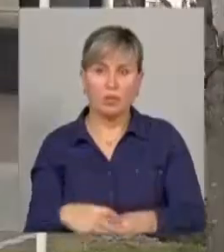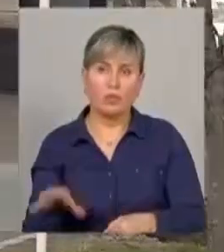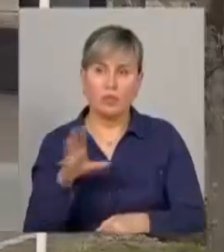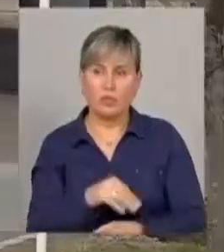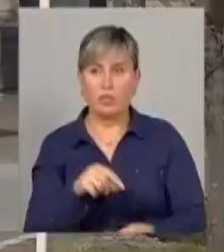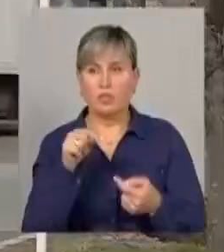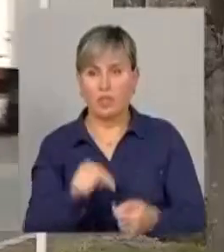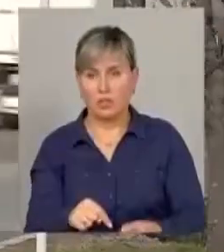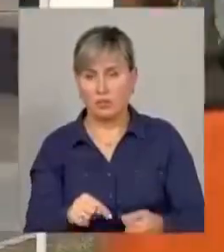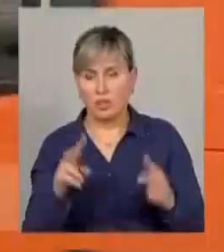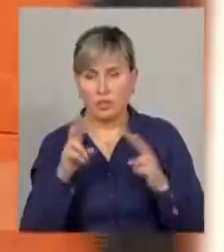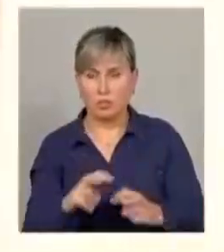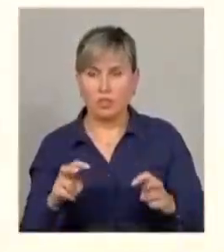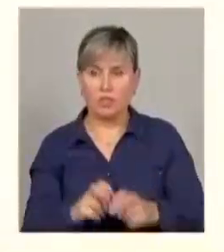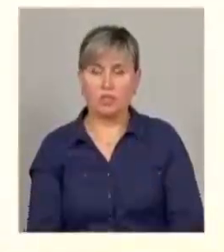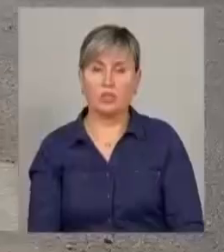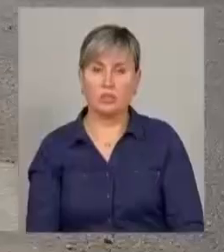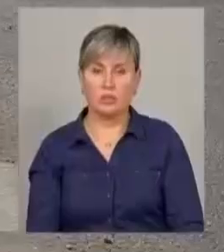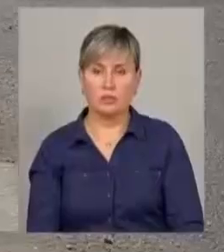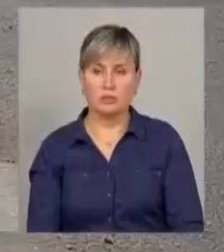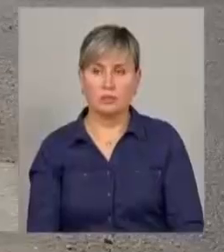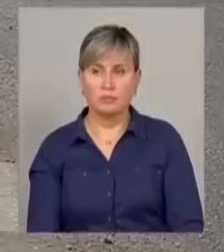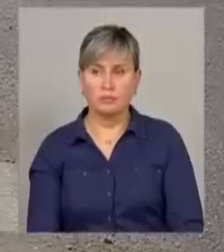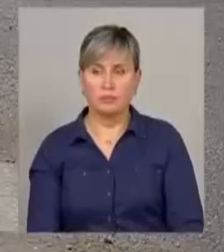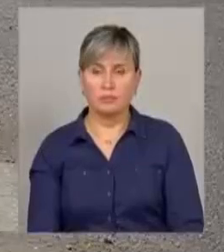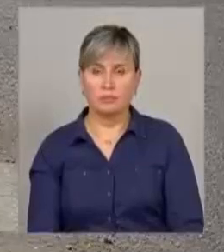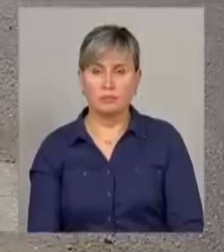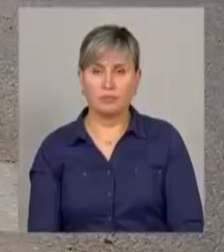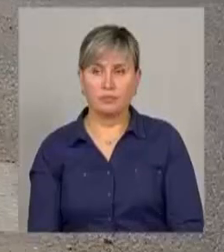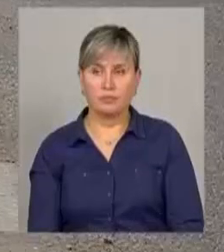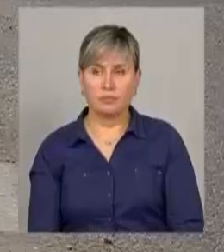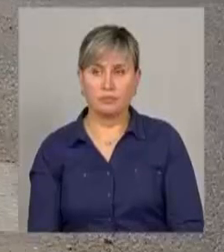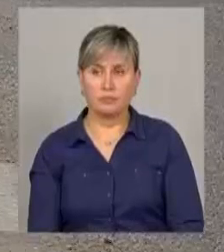соответствующие экспертизы. Дамир Анитов, Сагындык Нарыков, телеканал «Алматы».